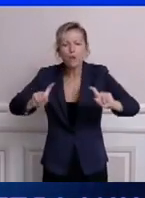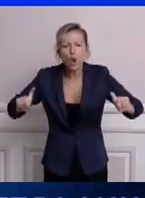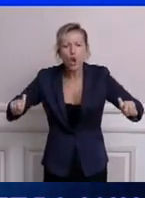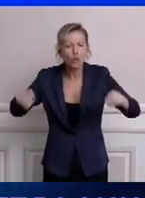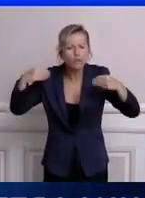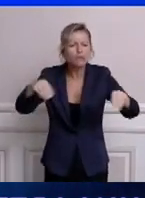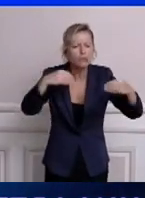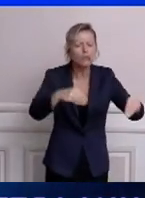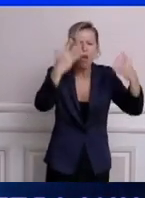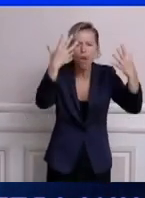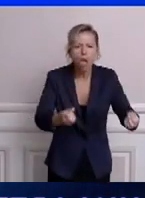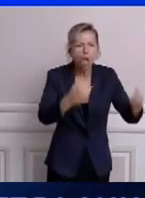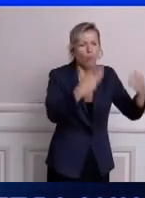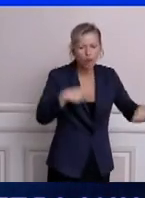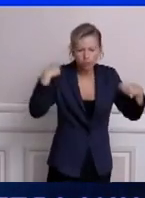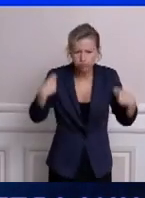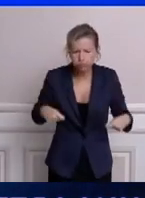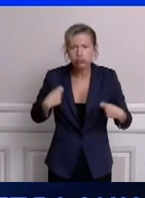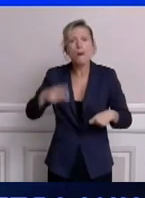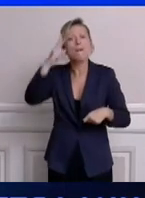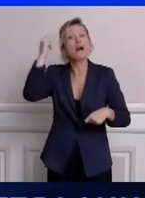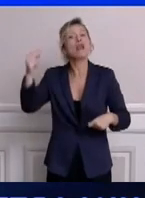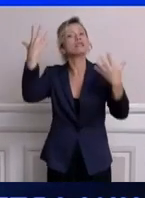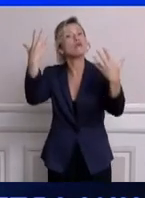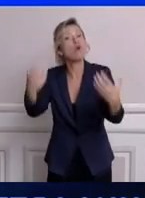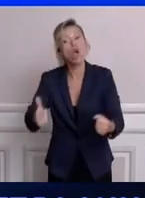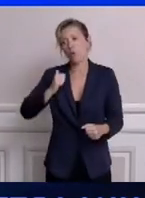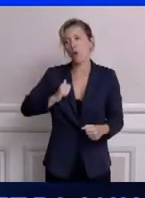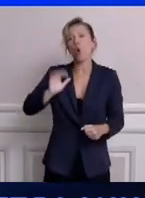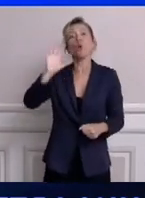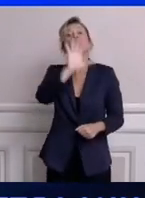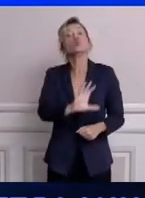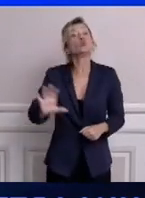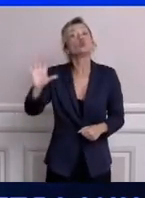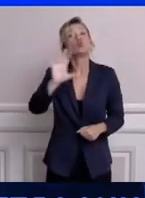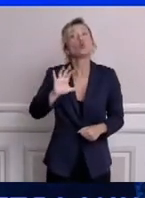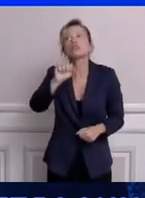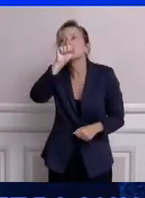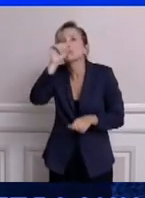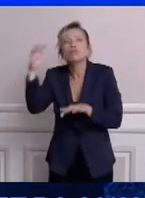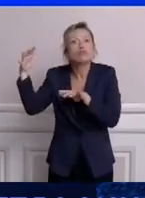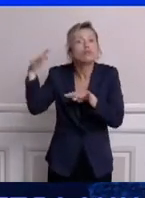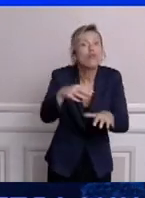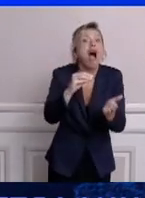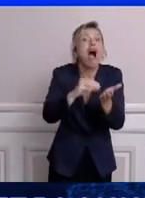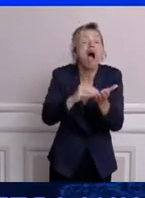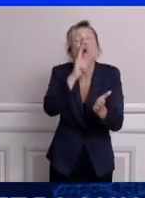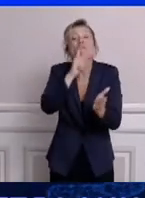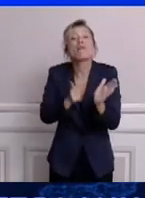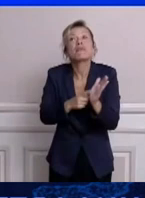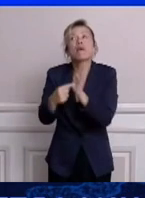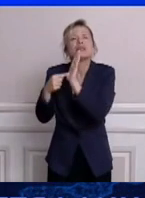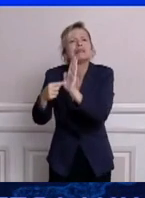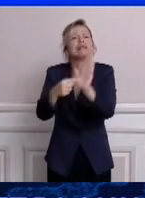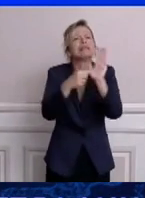αυτάρκεια, υψηλού επίπεδου πανεπιστημιακές σχολές, τουριστικοί προορισμοί που δεν έχουν ακόμα αναδειχθεί, ομορφιά μέσα στην